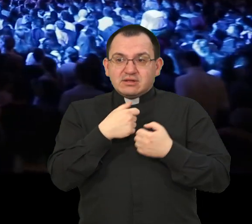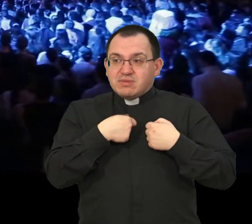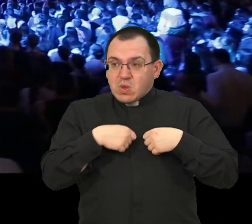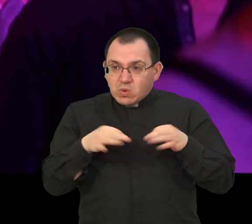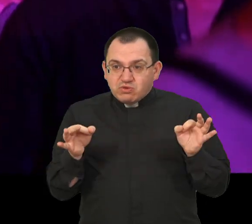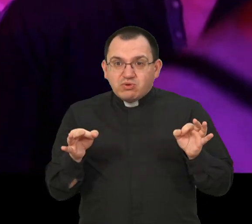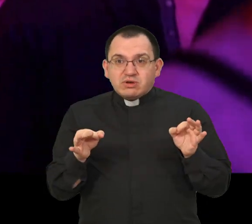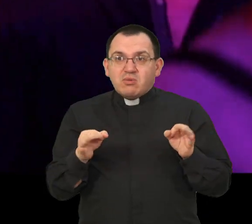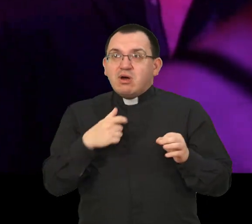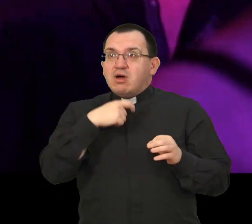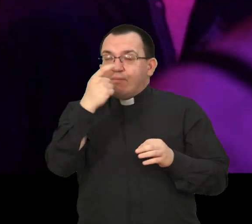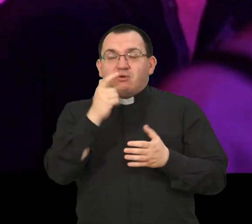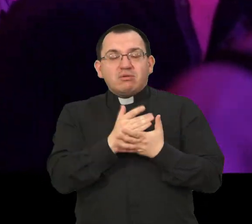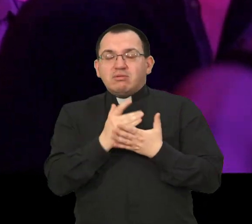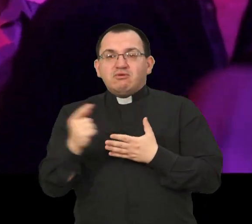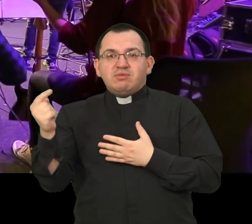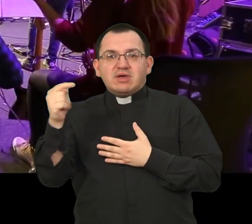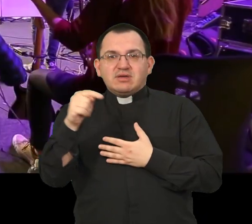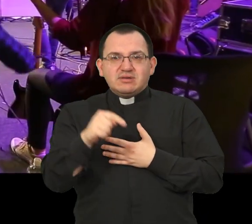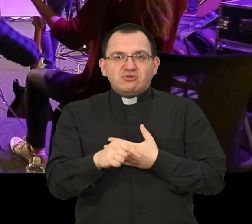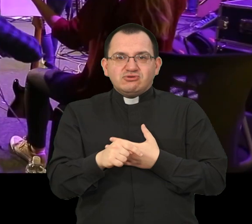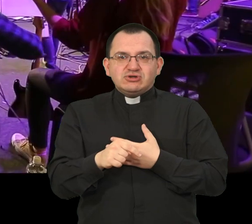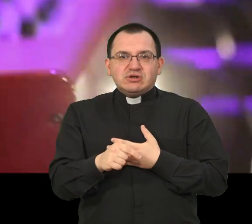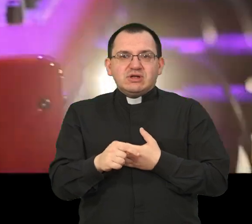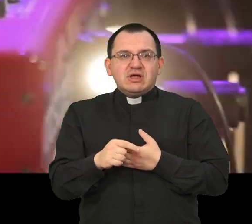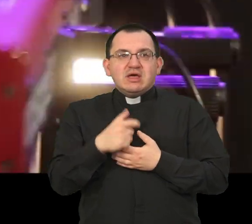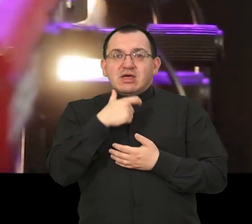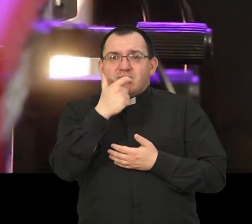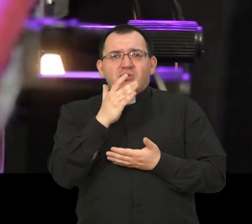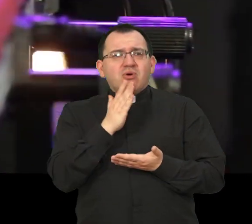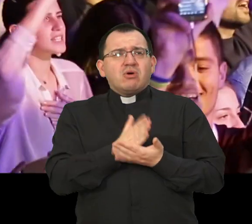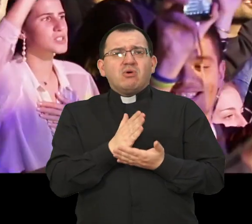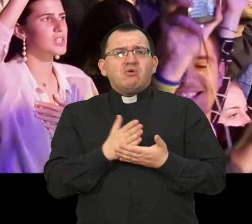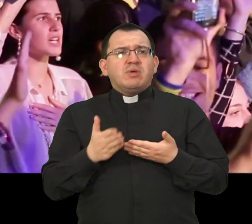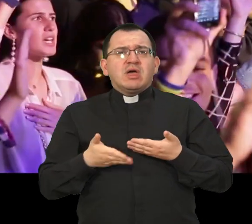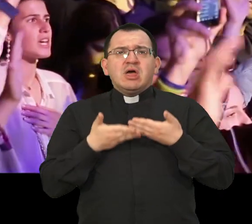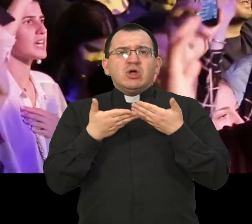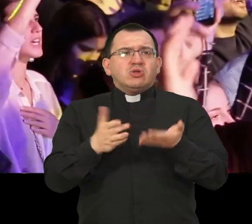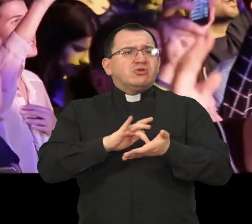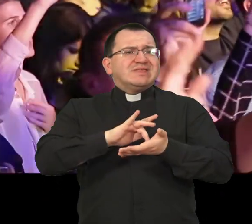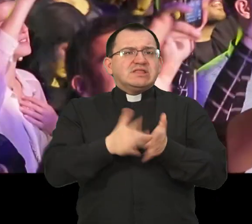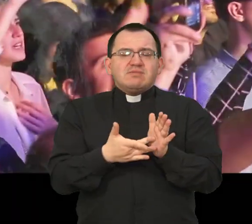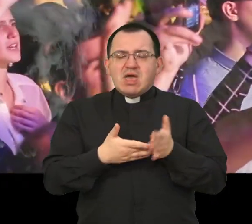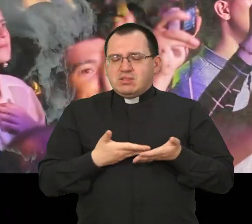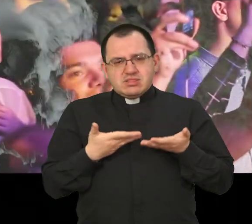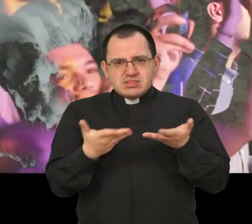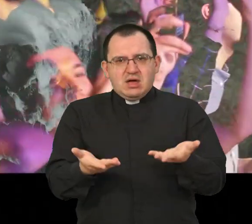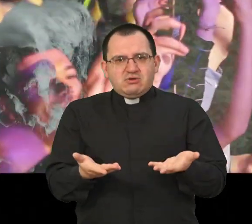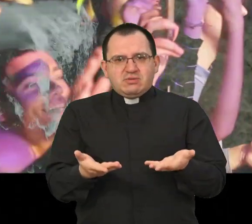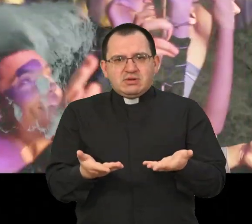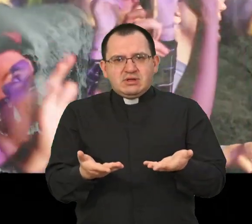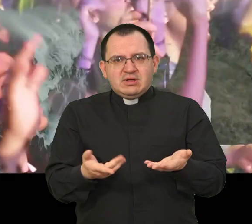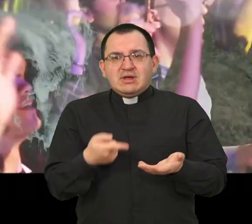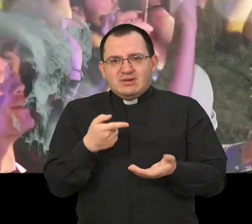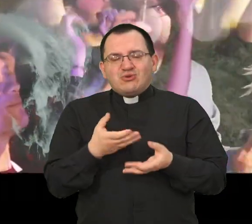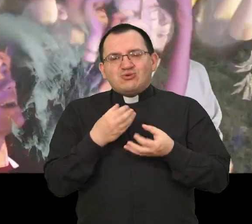radi. I On nikad ne donosi parcijalno neke svoje darove, nego donese sve. Tako da, evo, to su